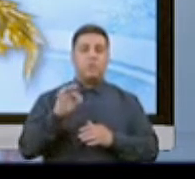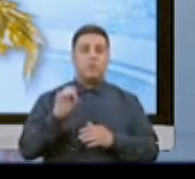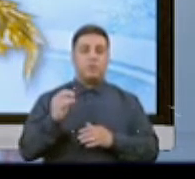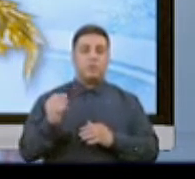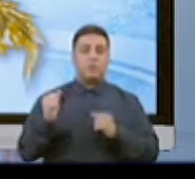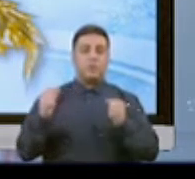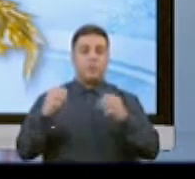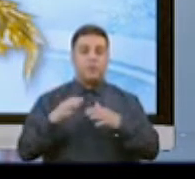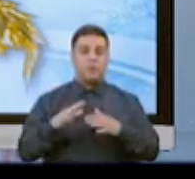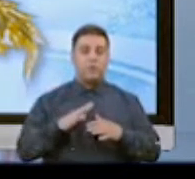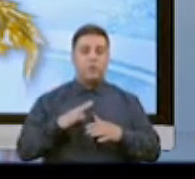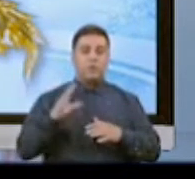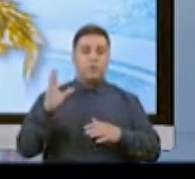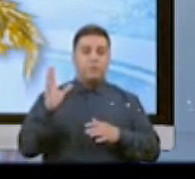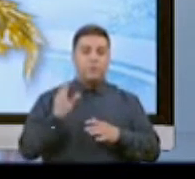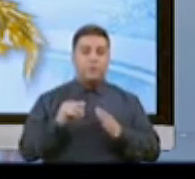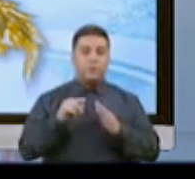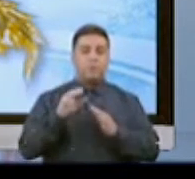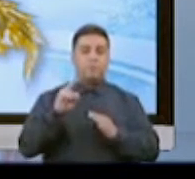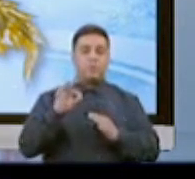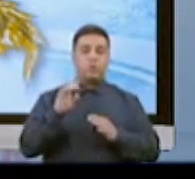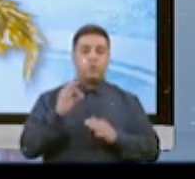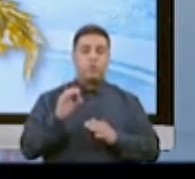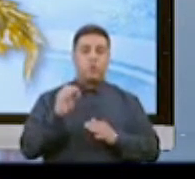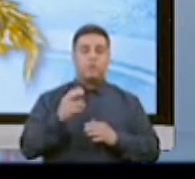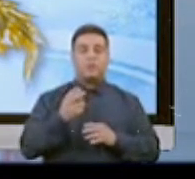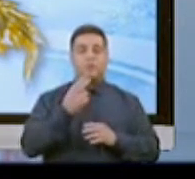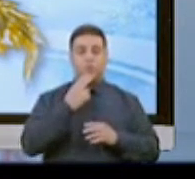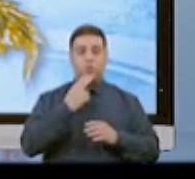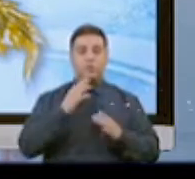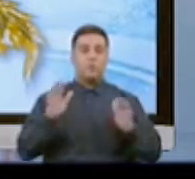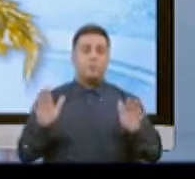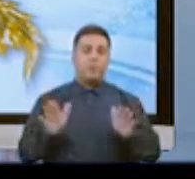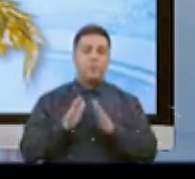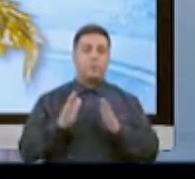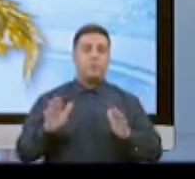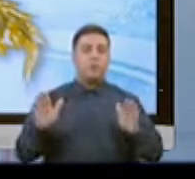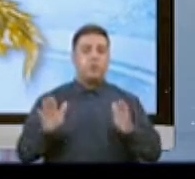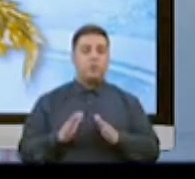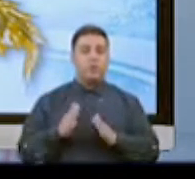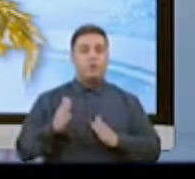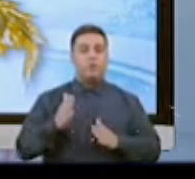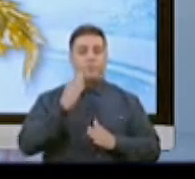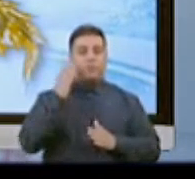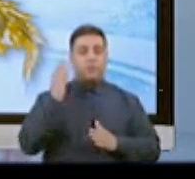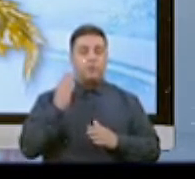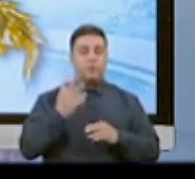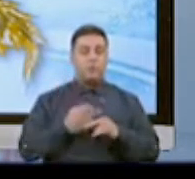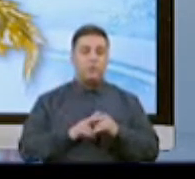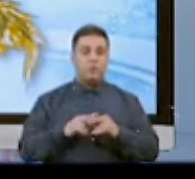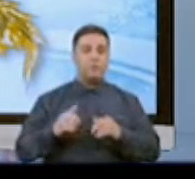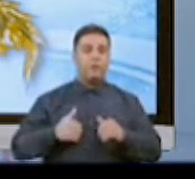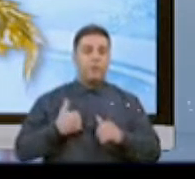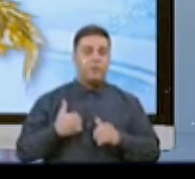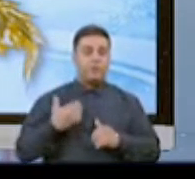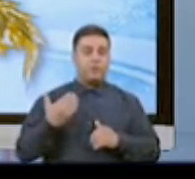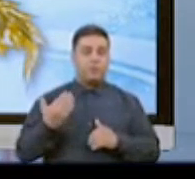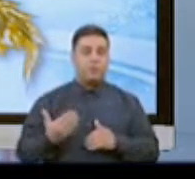Все с прическами от ивушки. Смеются, песни поют, весенними косичками